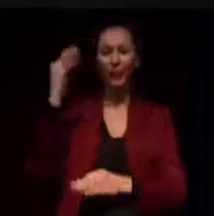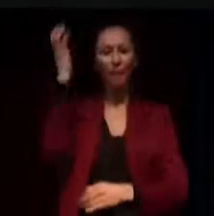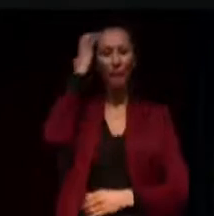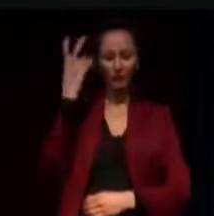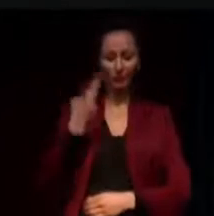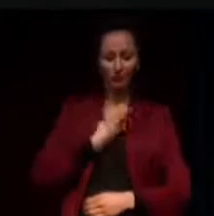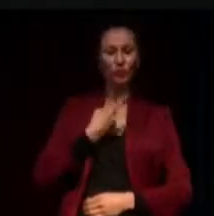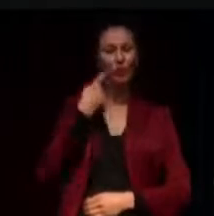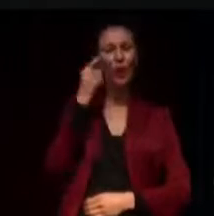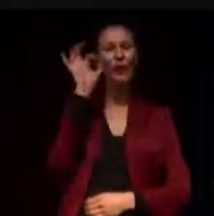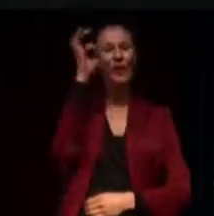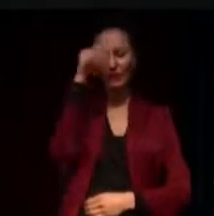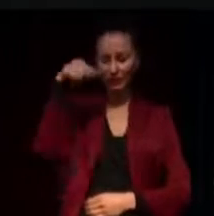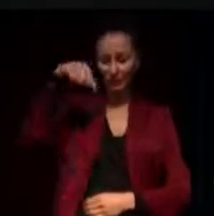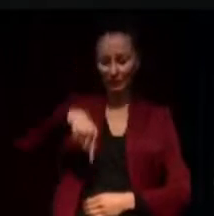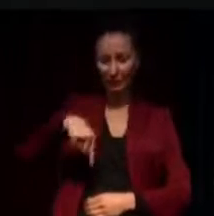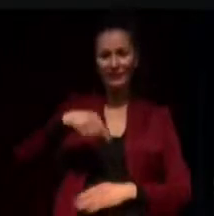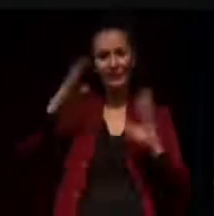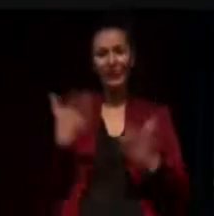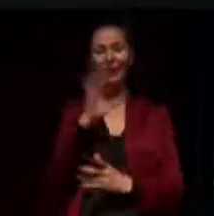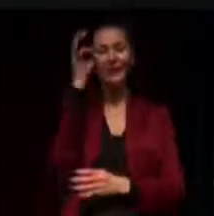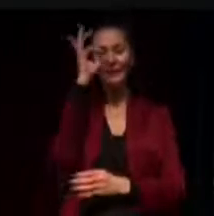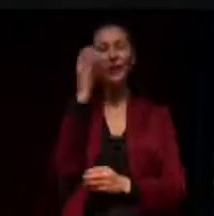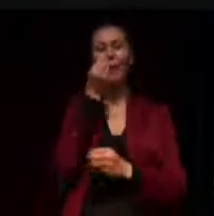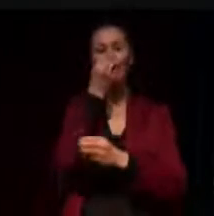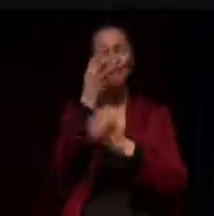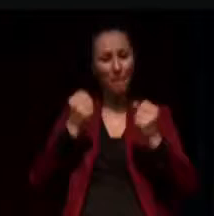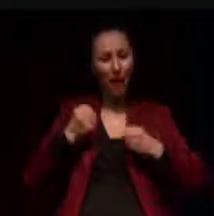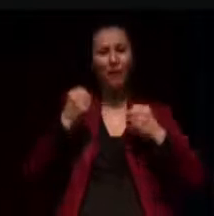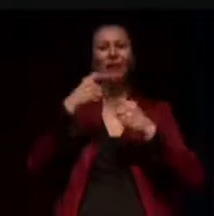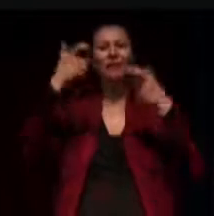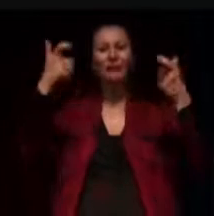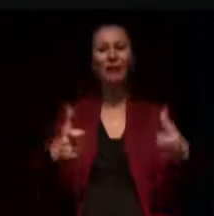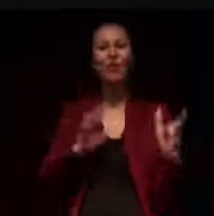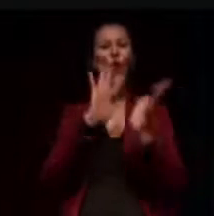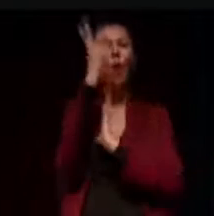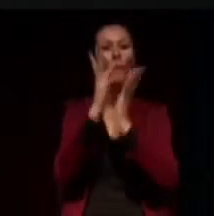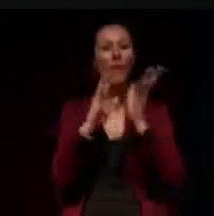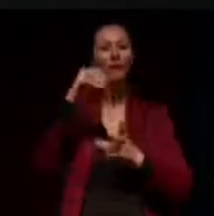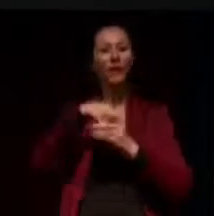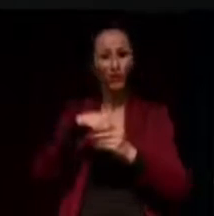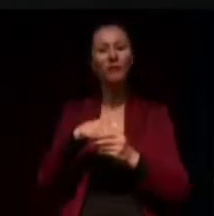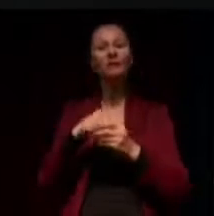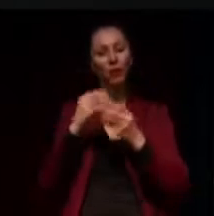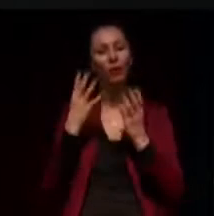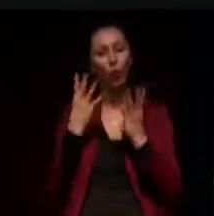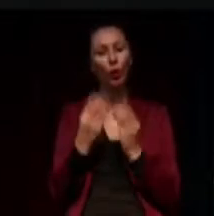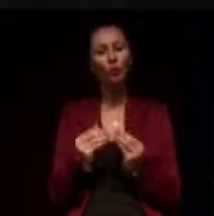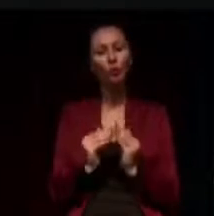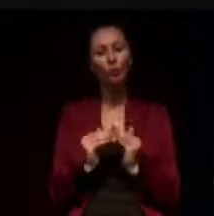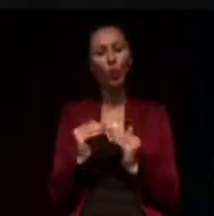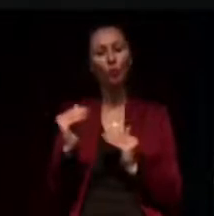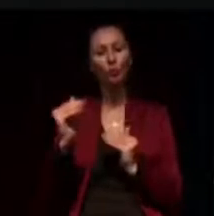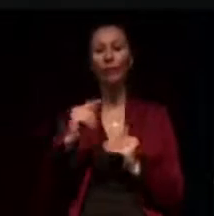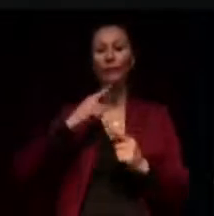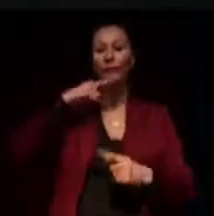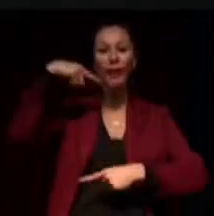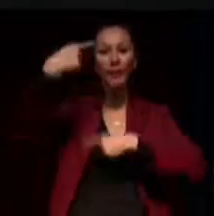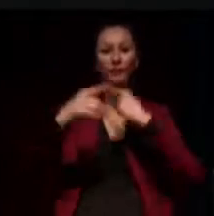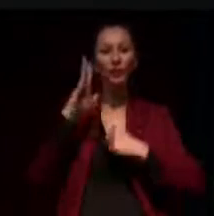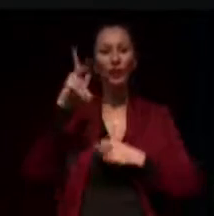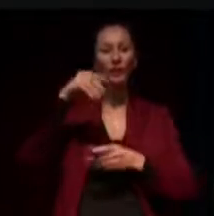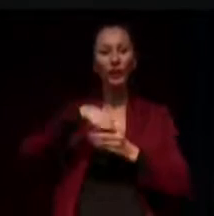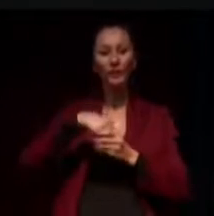alan miktarını arttırmak için yeni rekreasyon alanları, parklar, kent ormanlarını oluşturuyoruz. Gelecek yıl